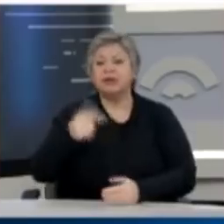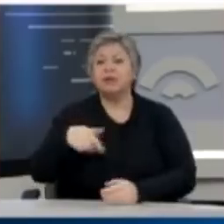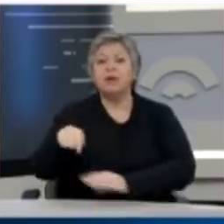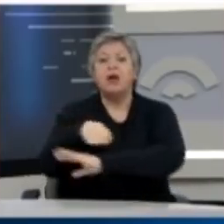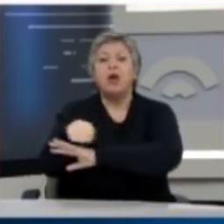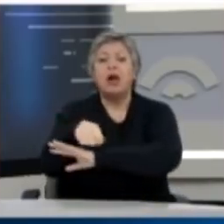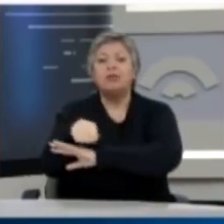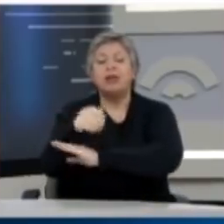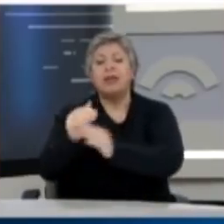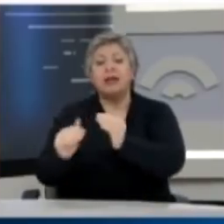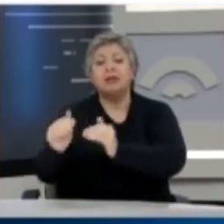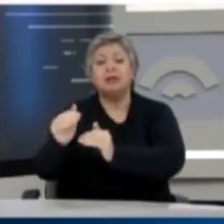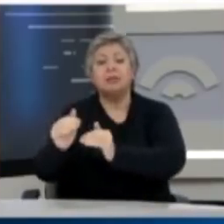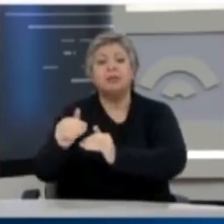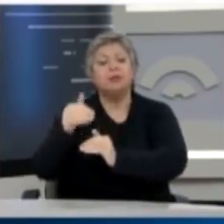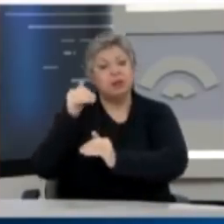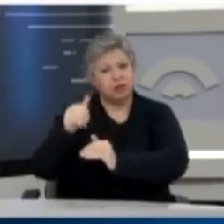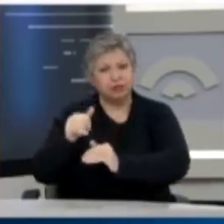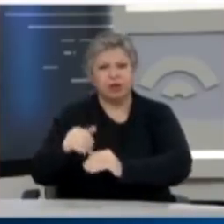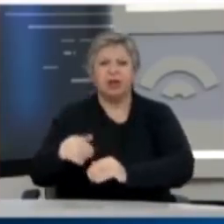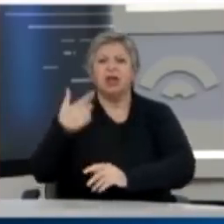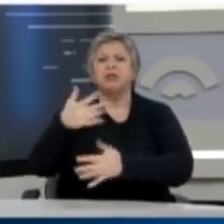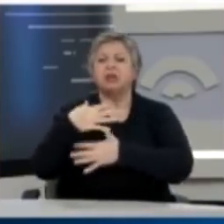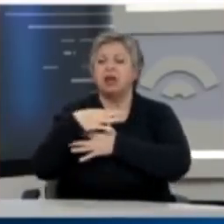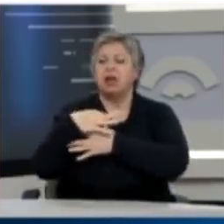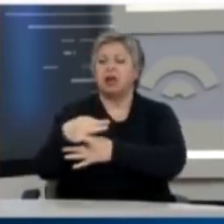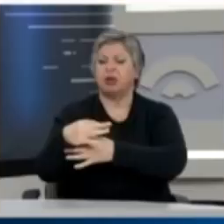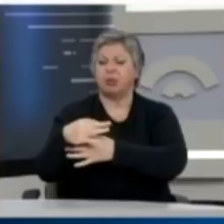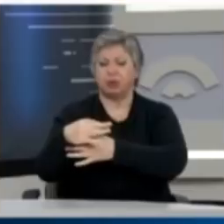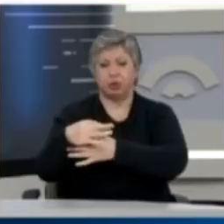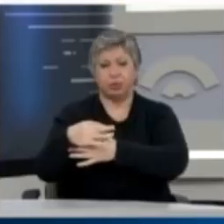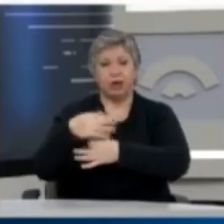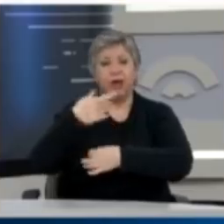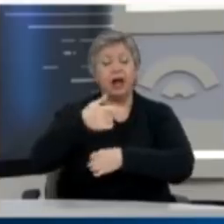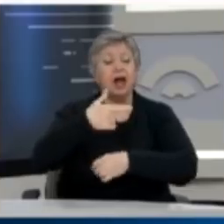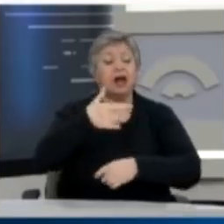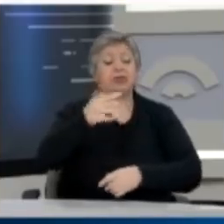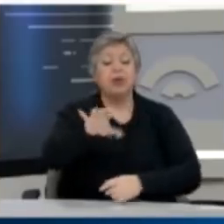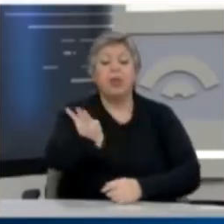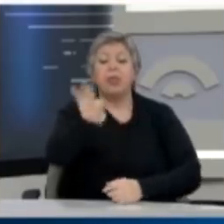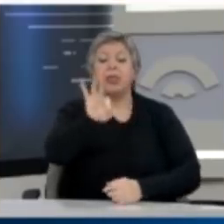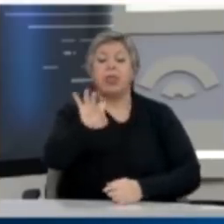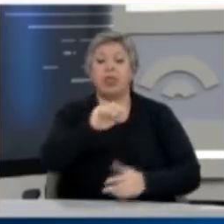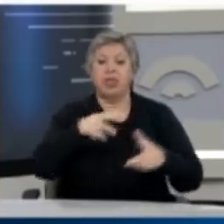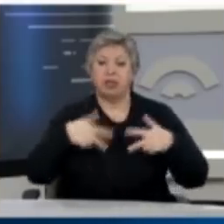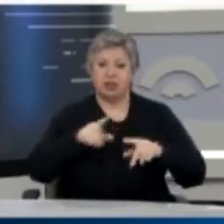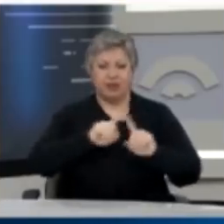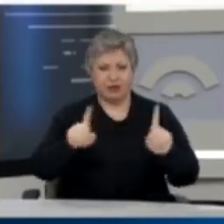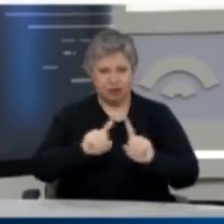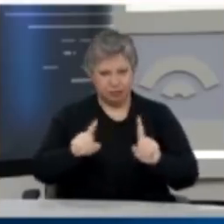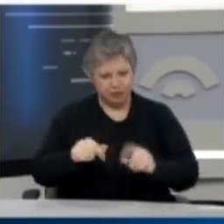ένα ευρύτερο εκλεκτορικό σώμα, αντί του μέχρι τώρα διορισμού της από την κυβέρνηση. Για την